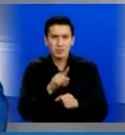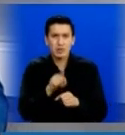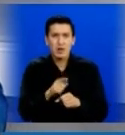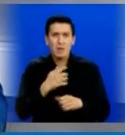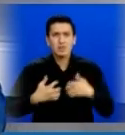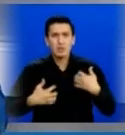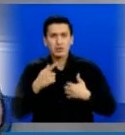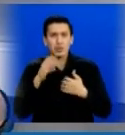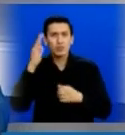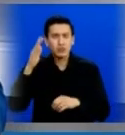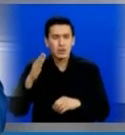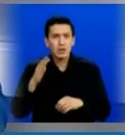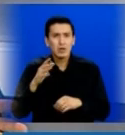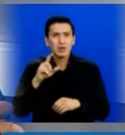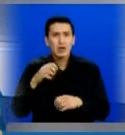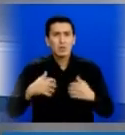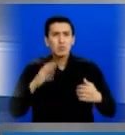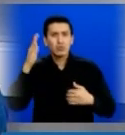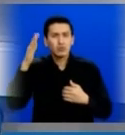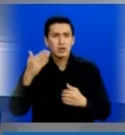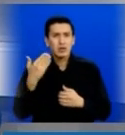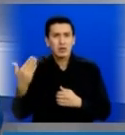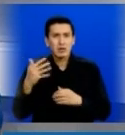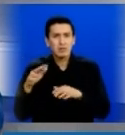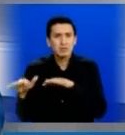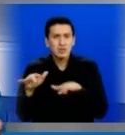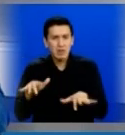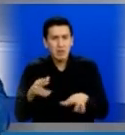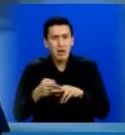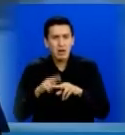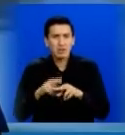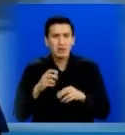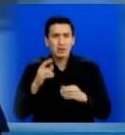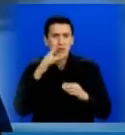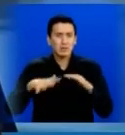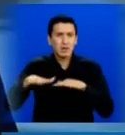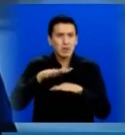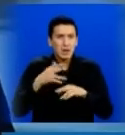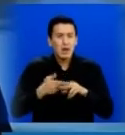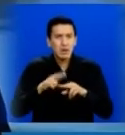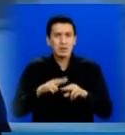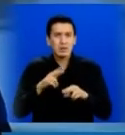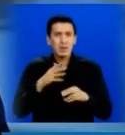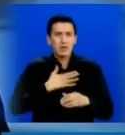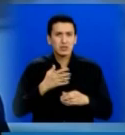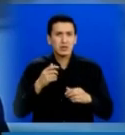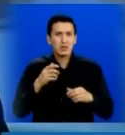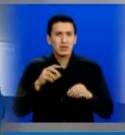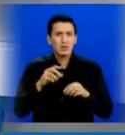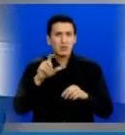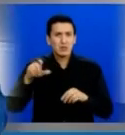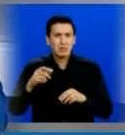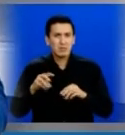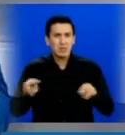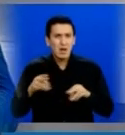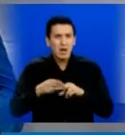беспокойство за будущее их, так скажем, сферы деятельности, за будущее страны. То есть не хватает нашим чиновникам скорее некой сплоченности.